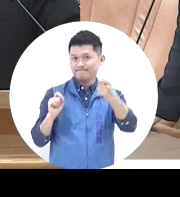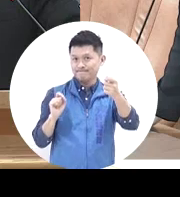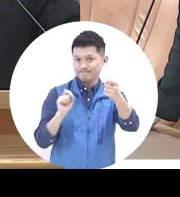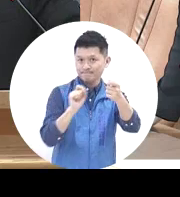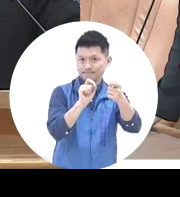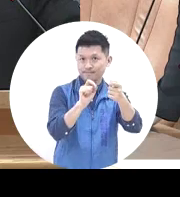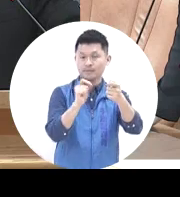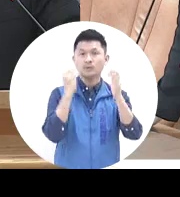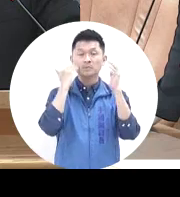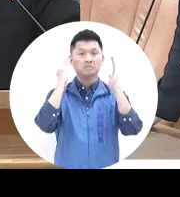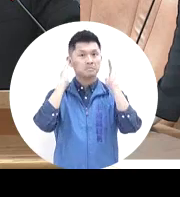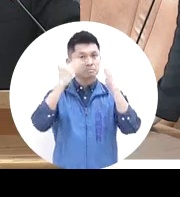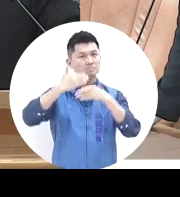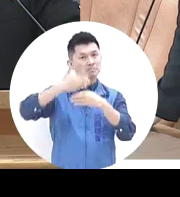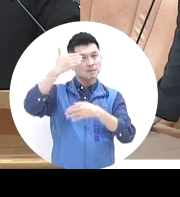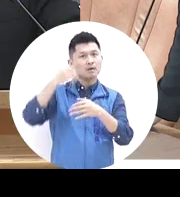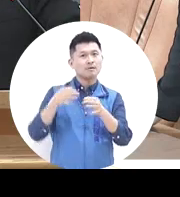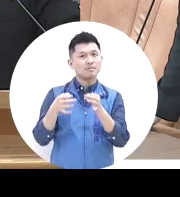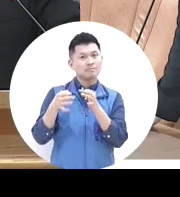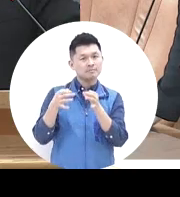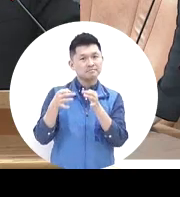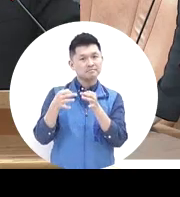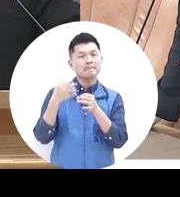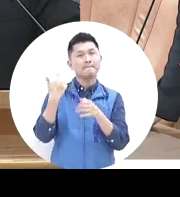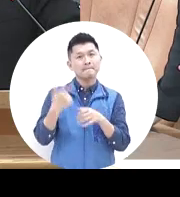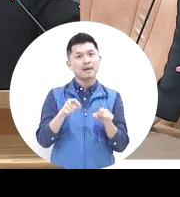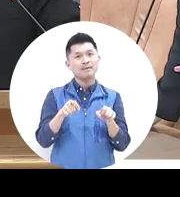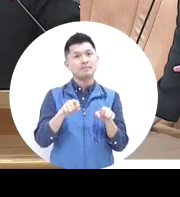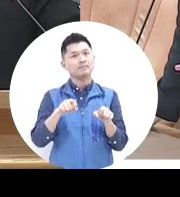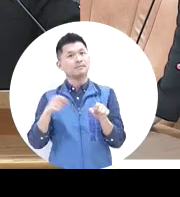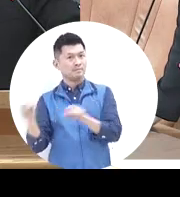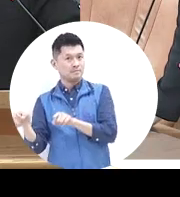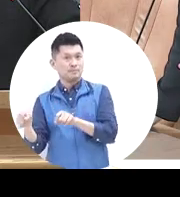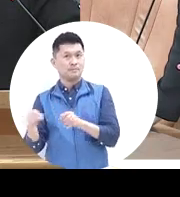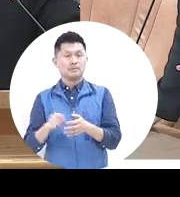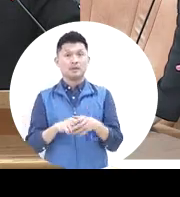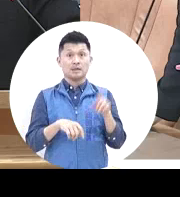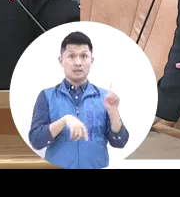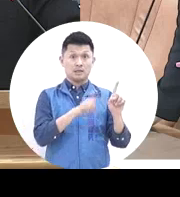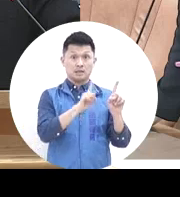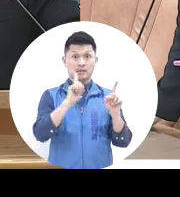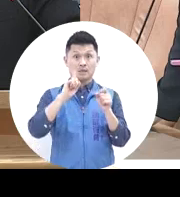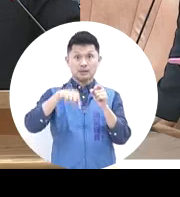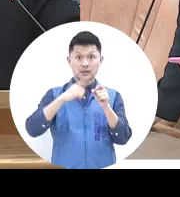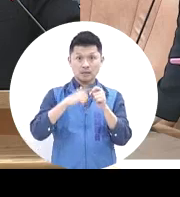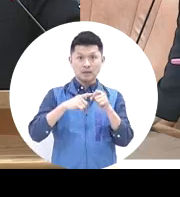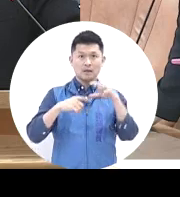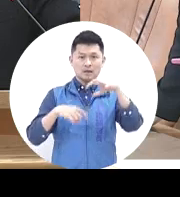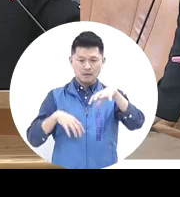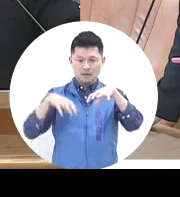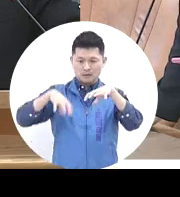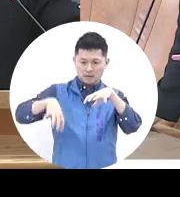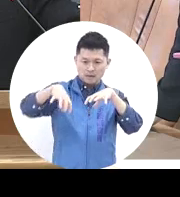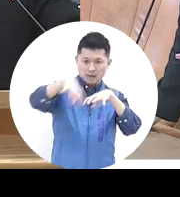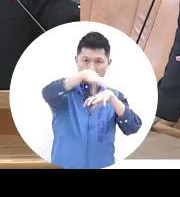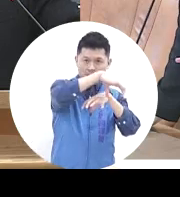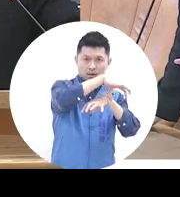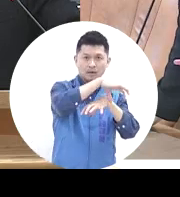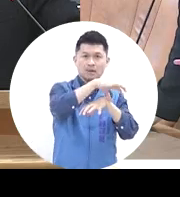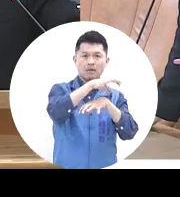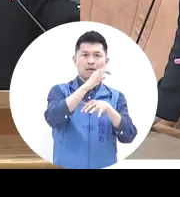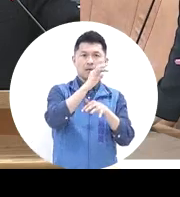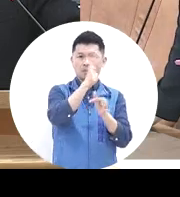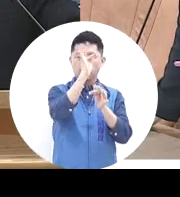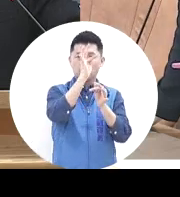可能还要慢一点，不会在111年。但是我们111年，我们把所有的样貌整个会呈现出来给大